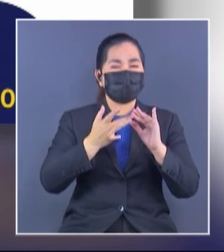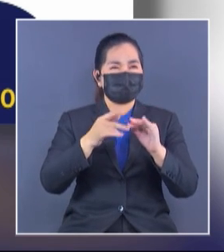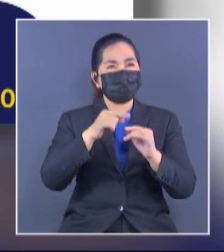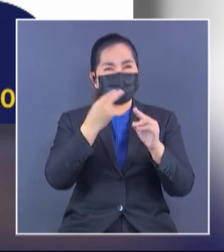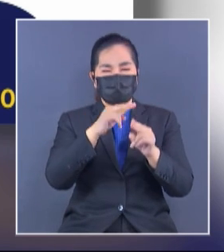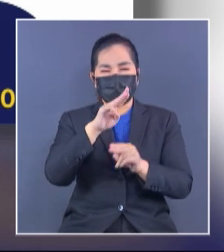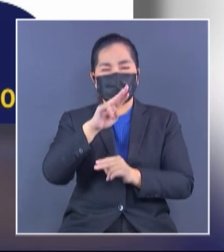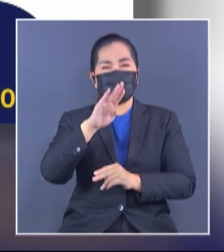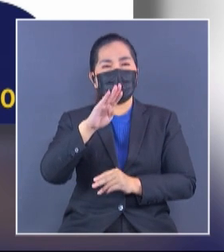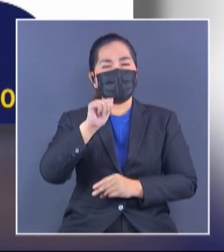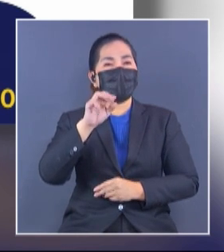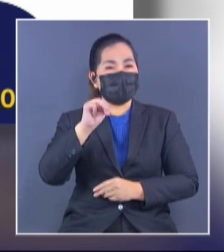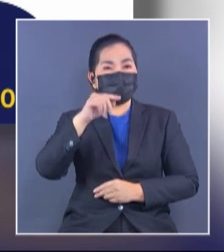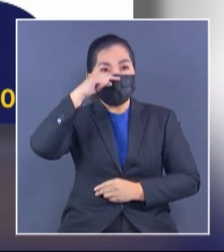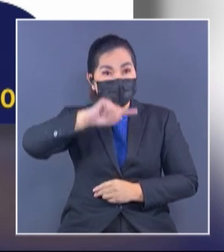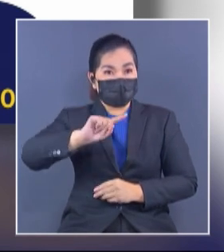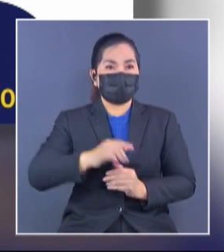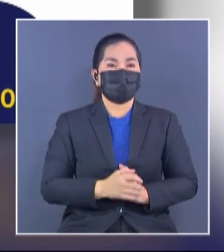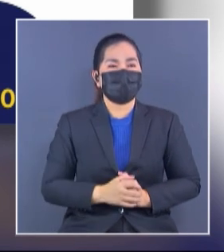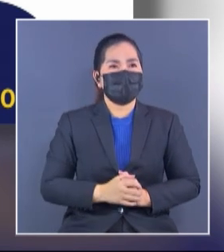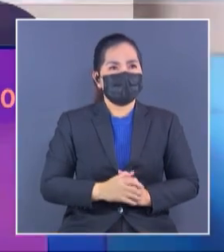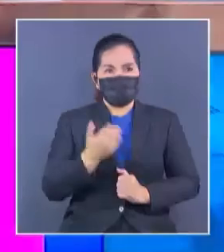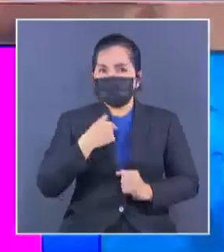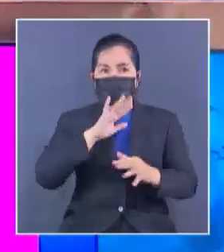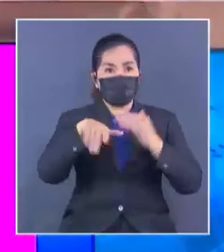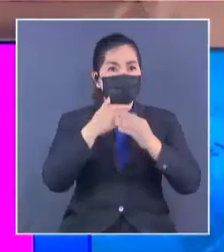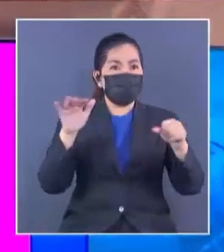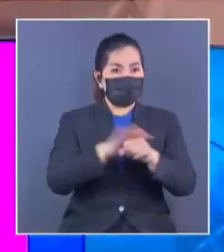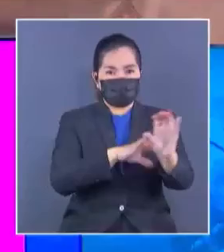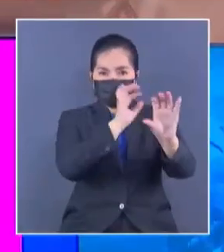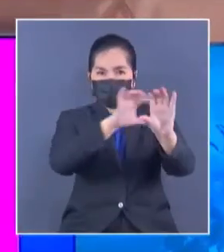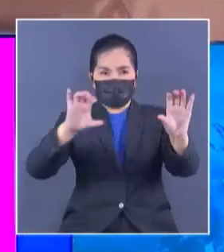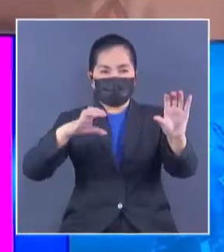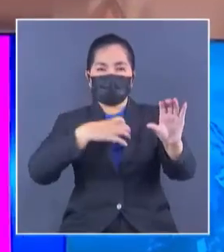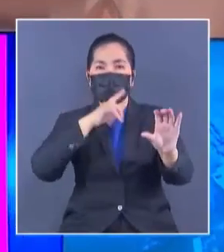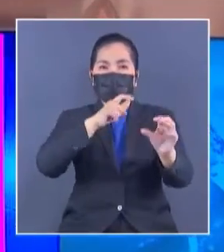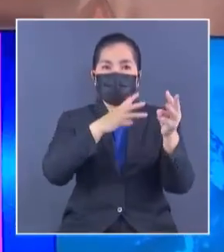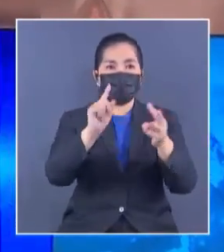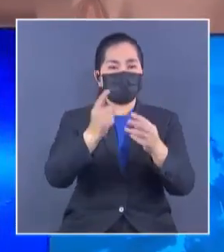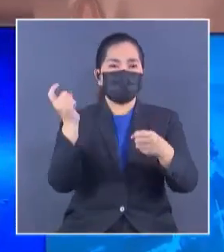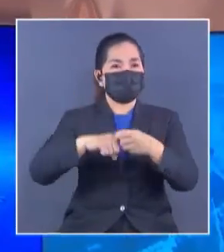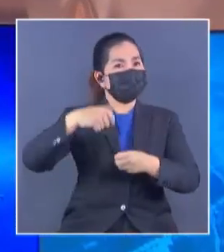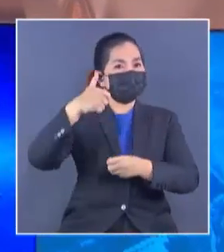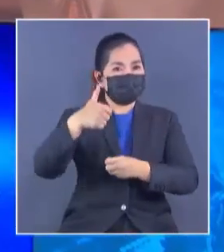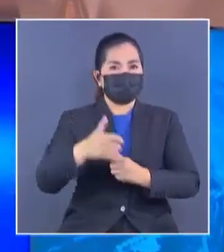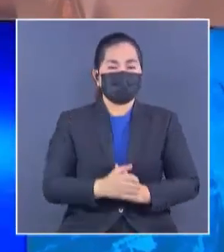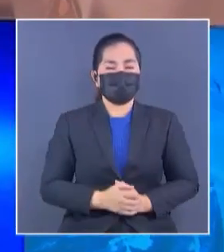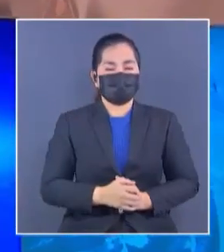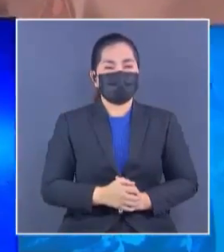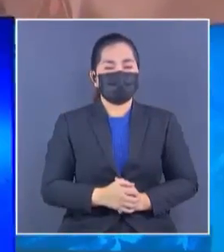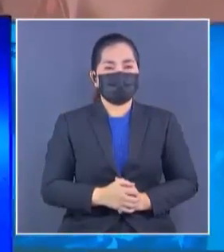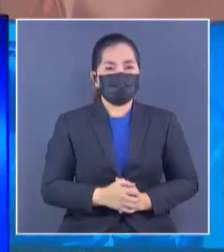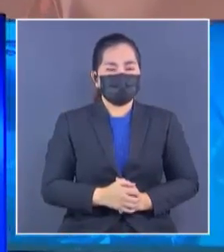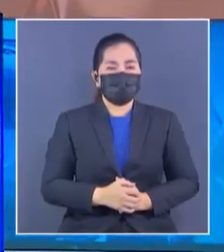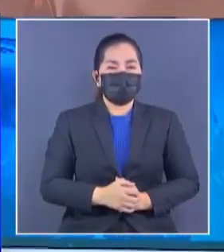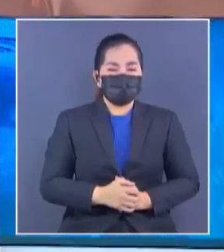Thailandครับโหเชื่อมีเด่นมั้ยมาทุกแถวฟอร์มเลยอะตอมอำนวยความสุขเกิดขึ้นที่เข้าได้หมดเลยไปทดแดงแจกแถมมันเยอะ